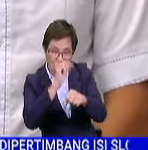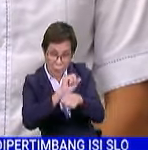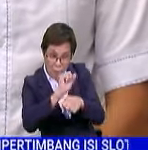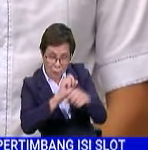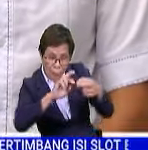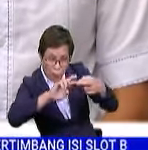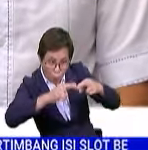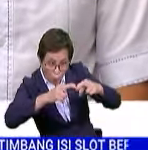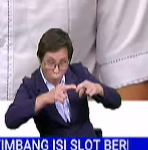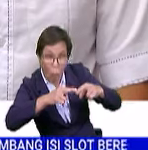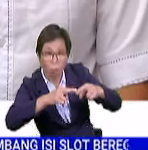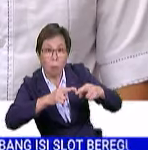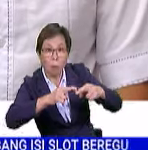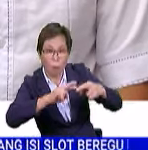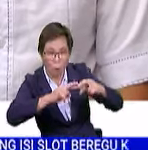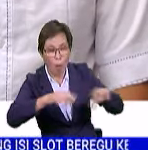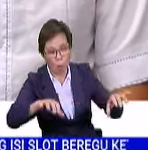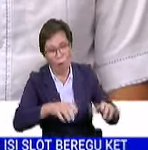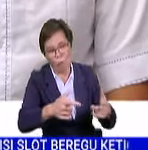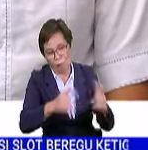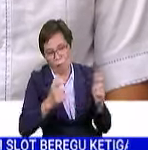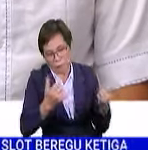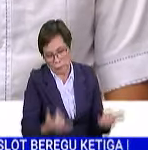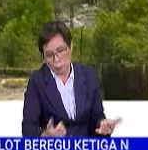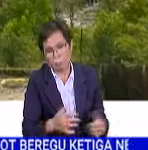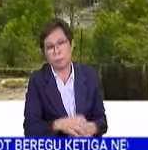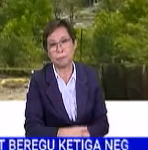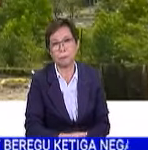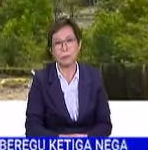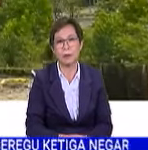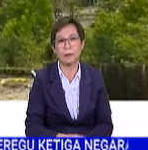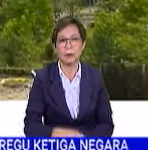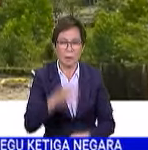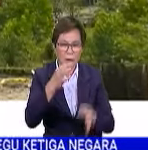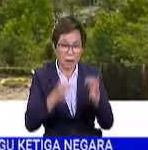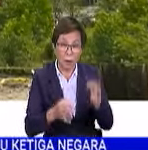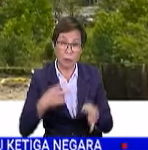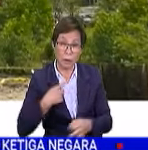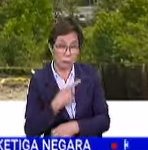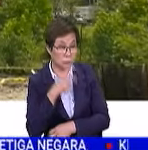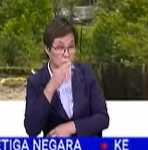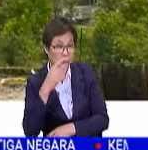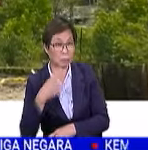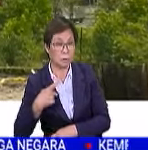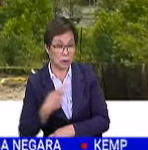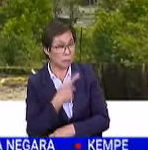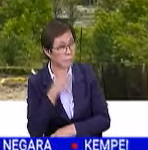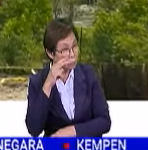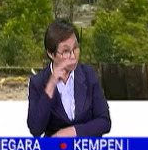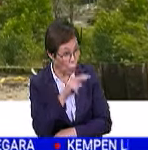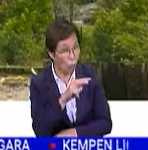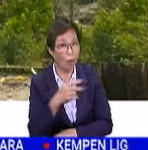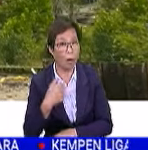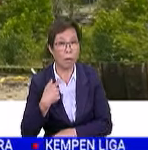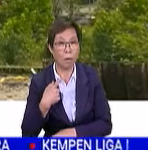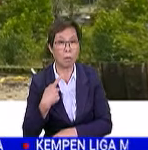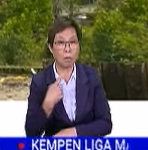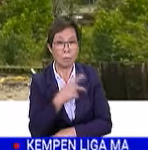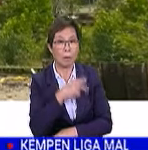akan akan lakukan segera dalam masa dekat. Kalau kita tengok di sini